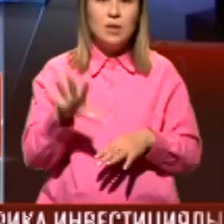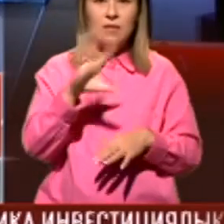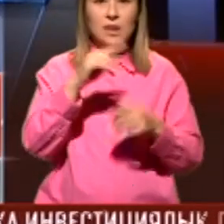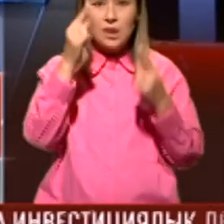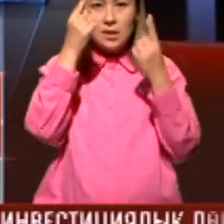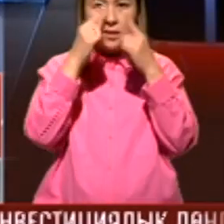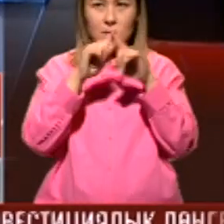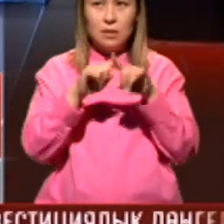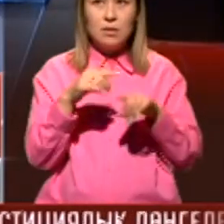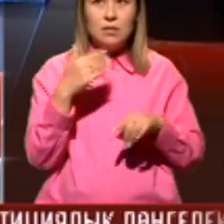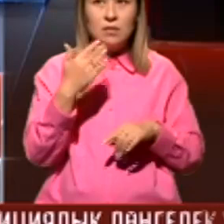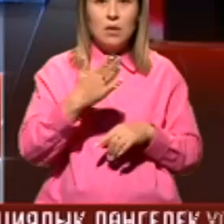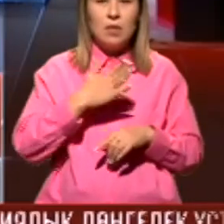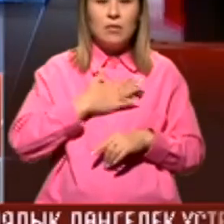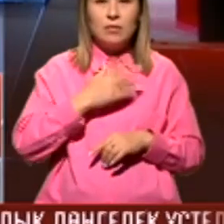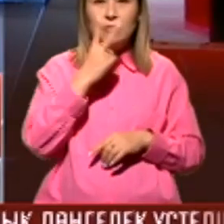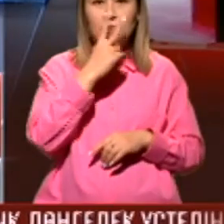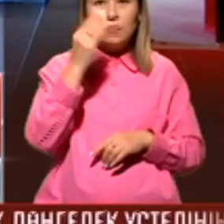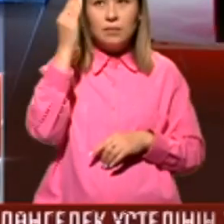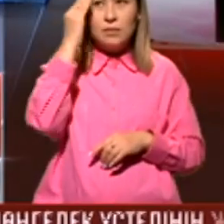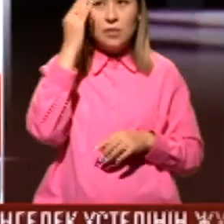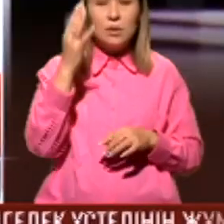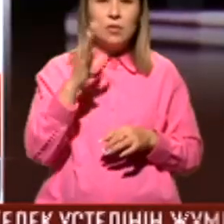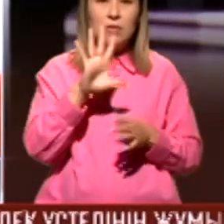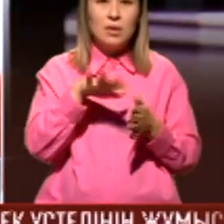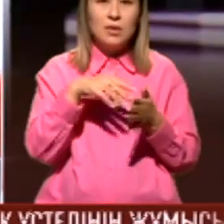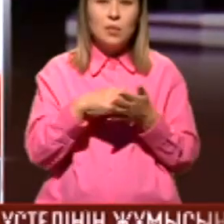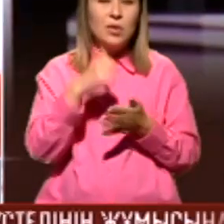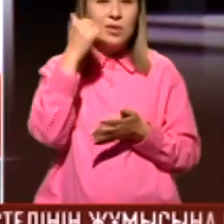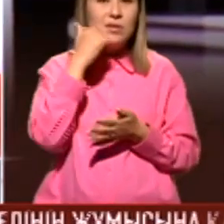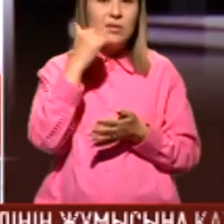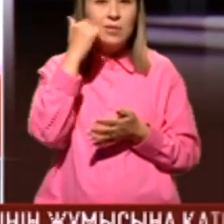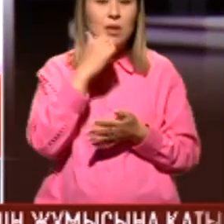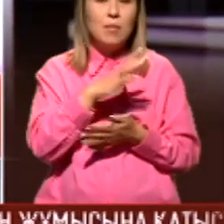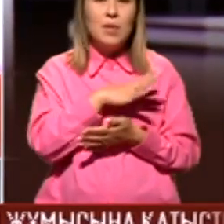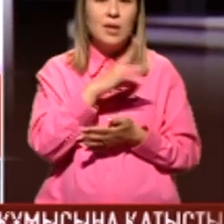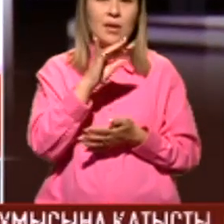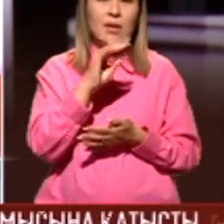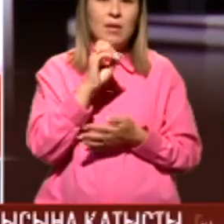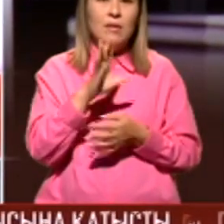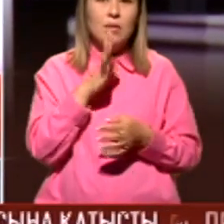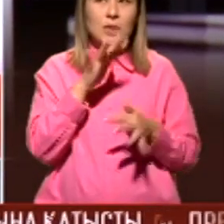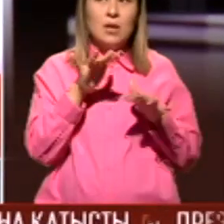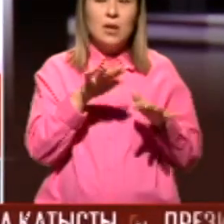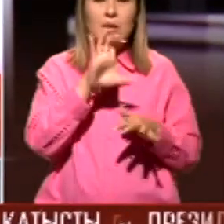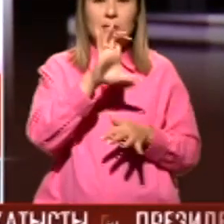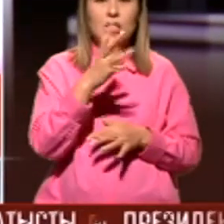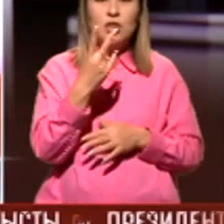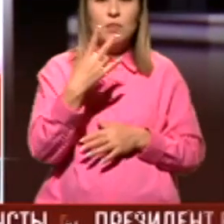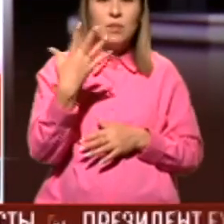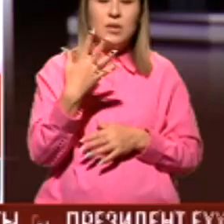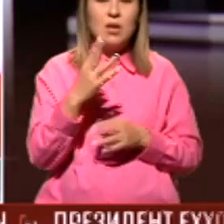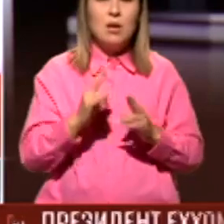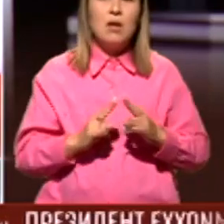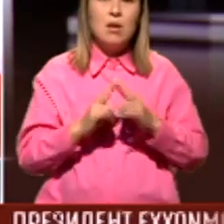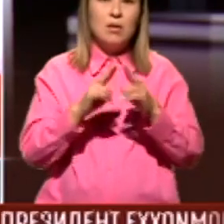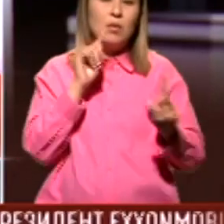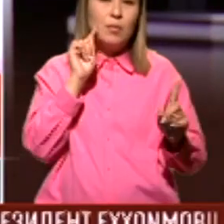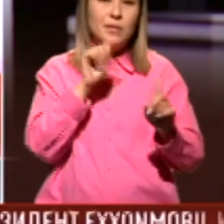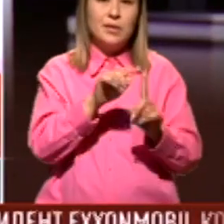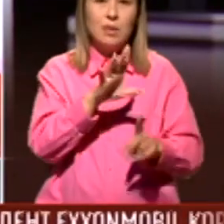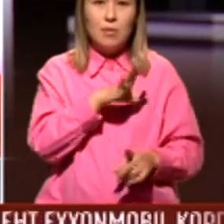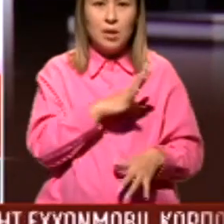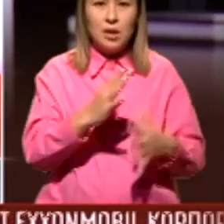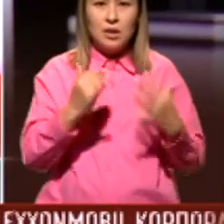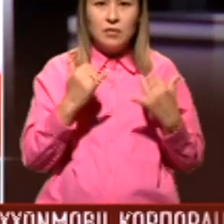техника, сіз бен біздің көзқарасымыз бойынша әлі ескі. Олар Киевке шабуылда С-125-пен ракеталарды құлатты.